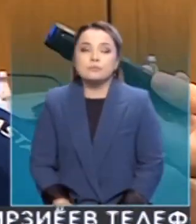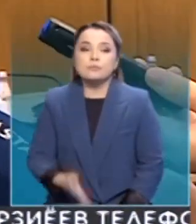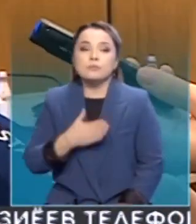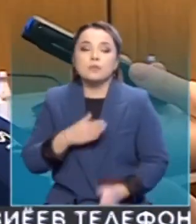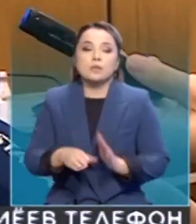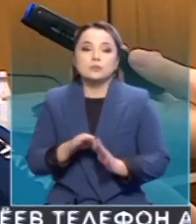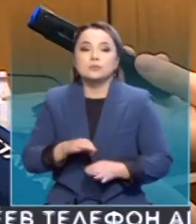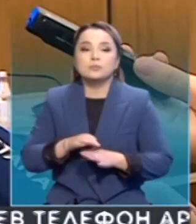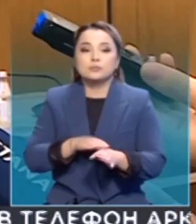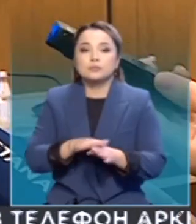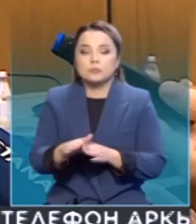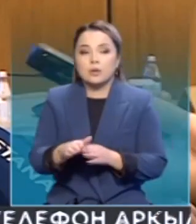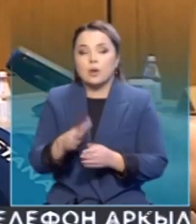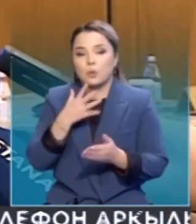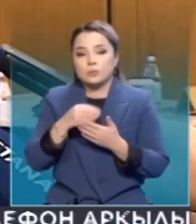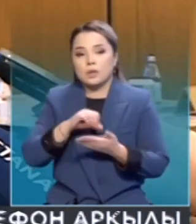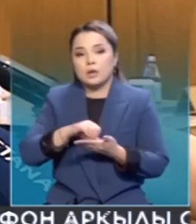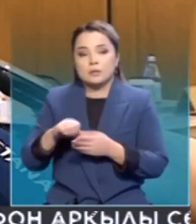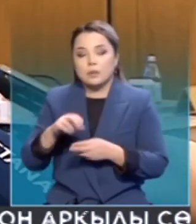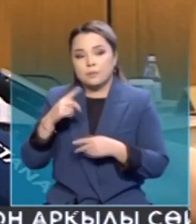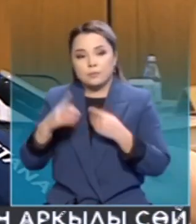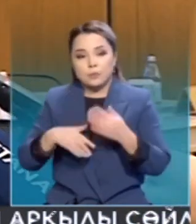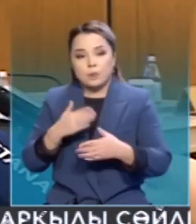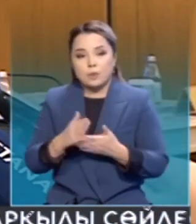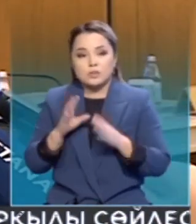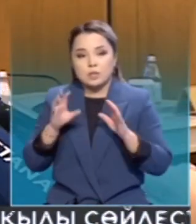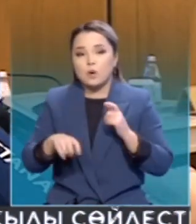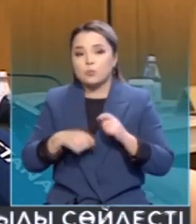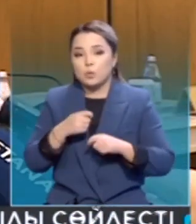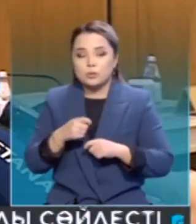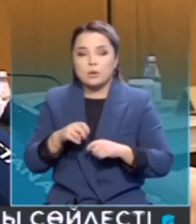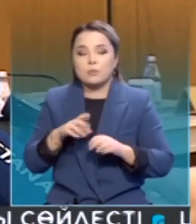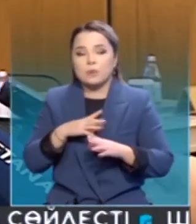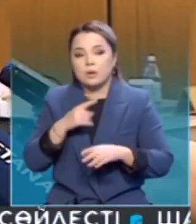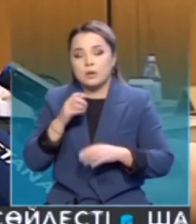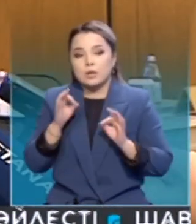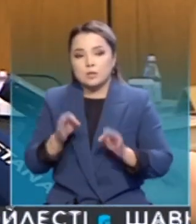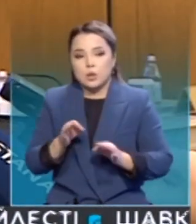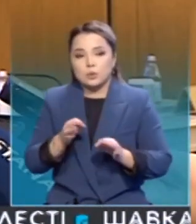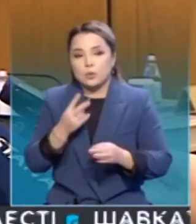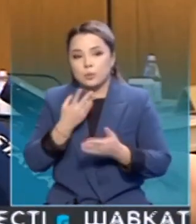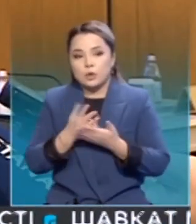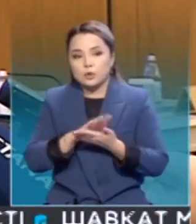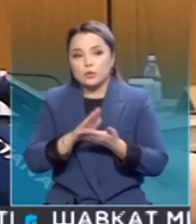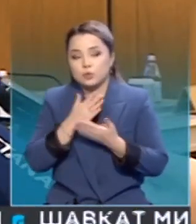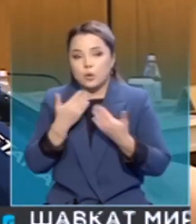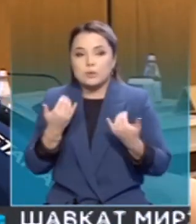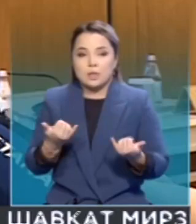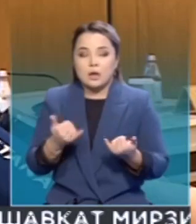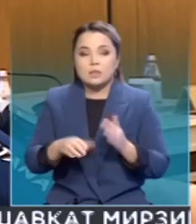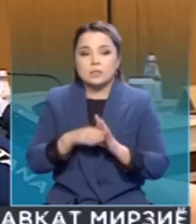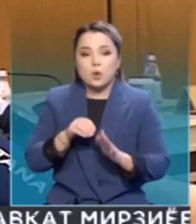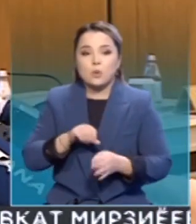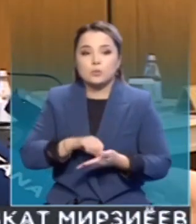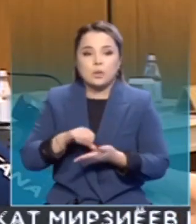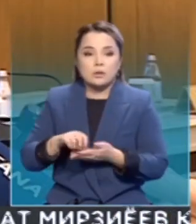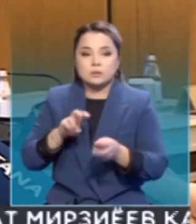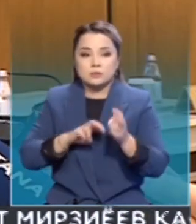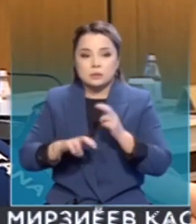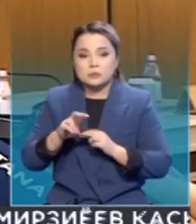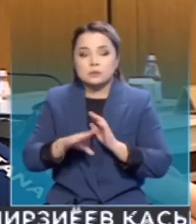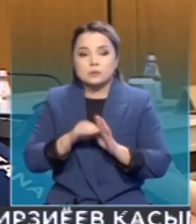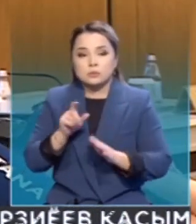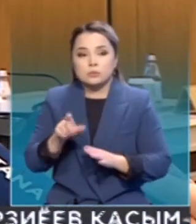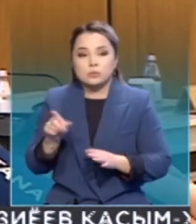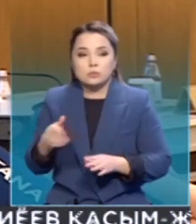Сайлаушылар өз учаскелерін шатастырып жатты, бірақ оның өзінен ешқандай заң бұзу немесе әбестік көріп отырған жоқпыз. Сайлау комиссияларының мүшелері учаскелерін таппай жүрген